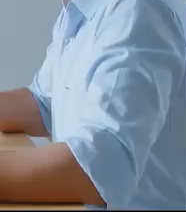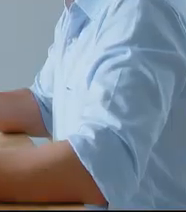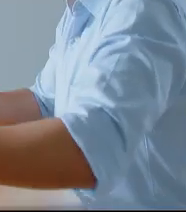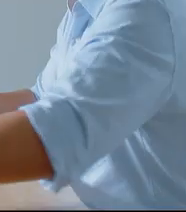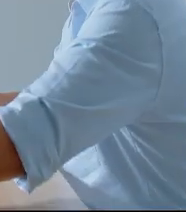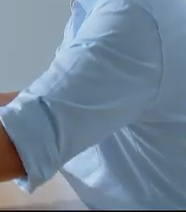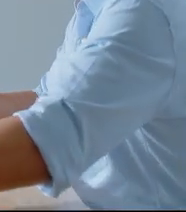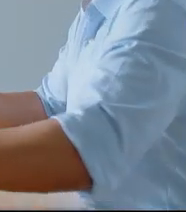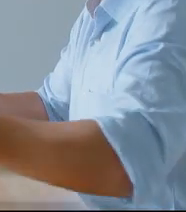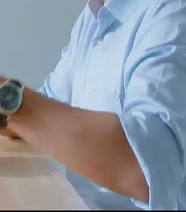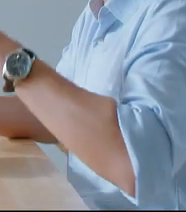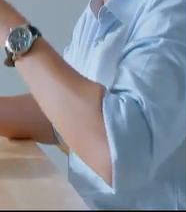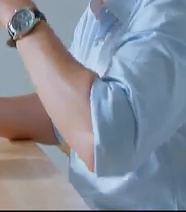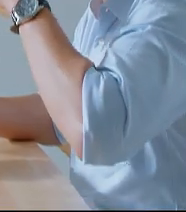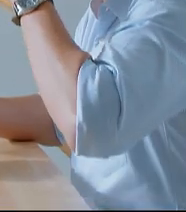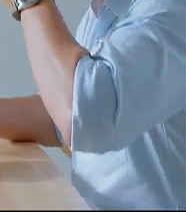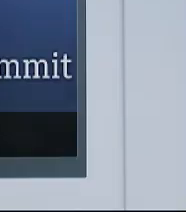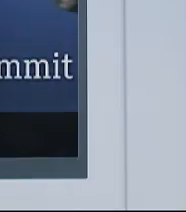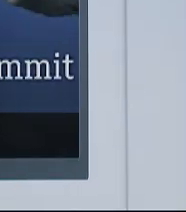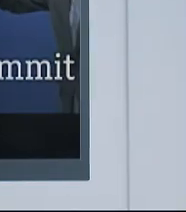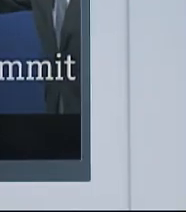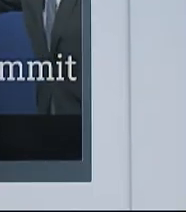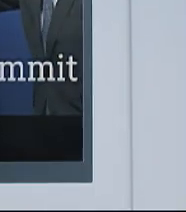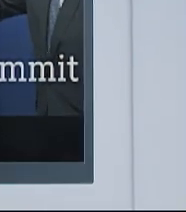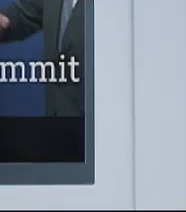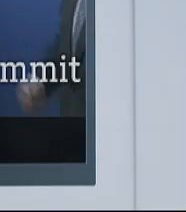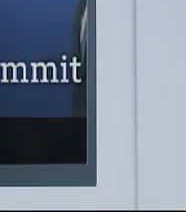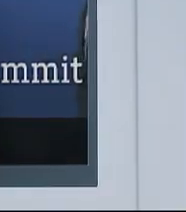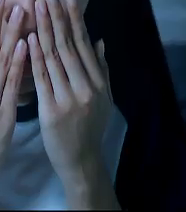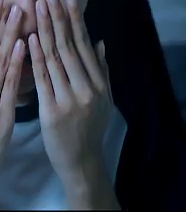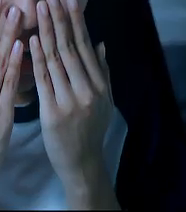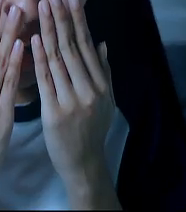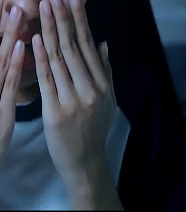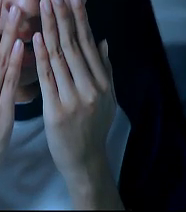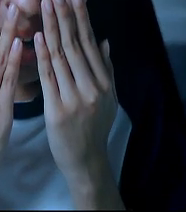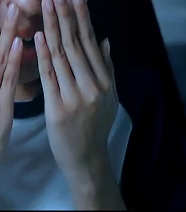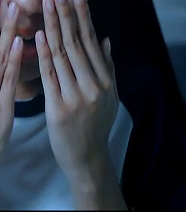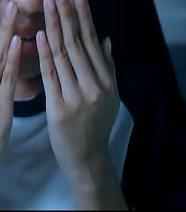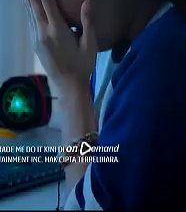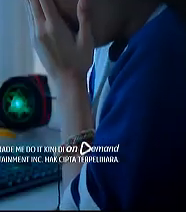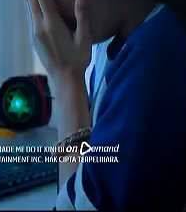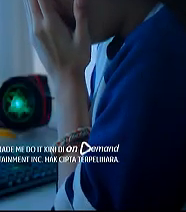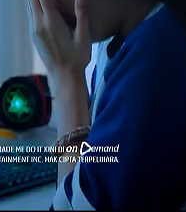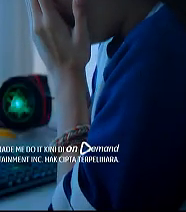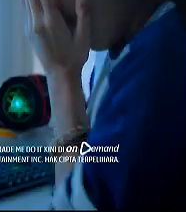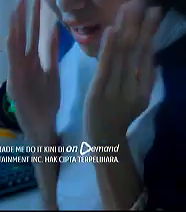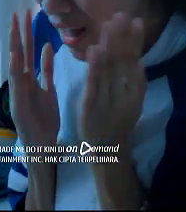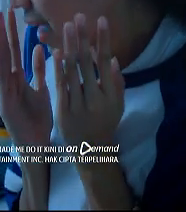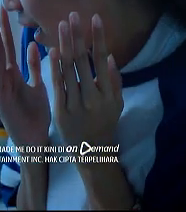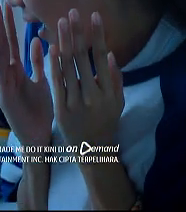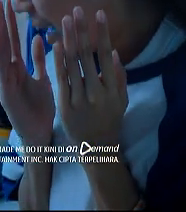Kemungkinan tambah hat menanti apabila anda dikuasakan oleh jalur lebar Unify Home. Selami emosi dan